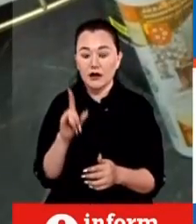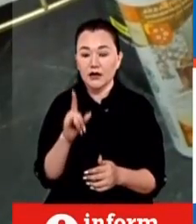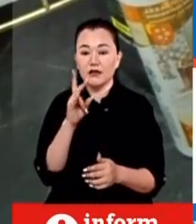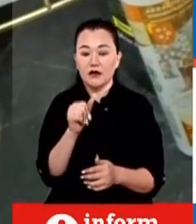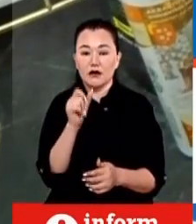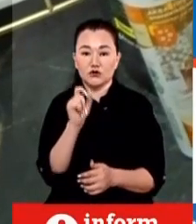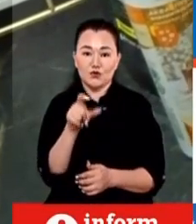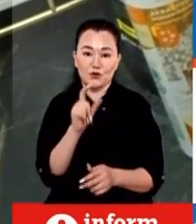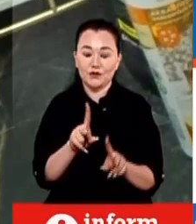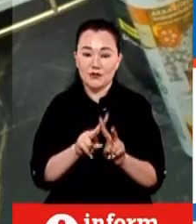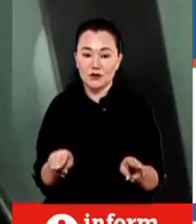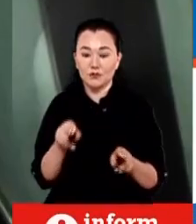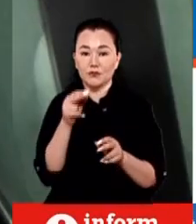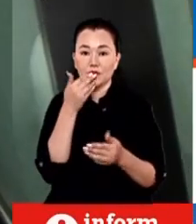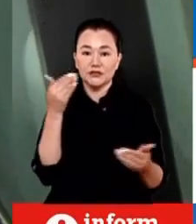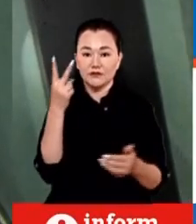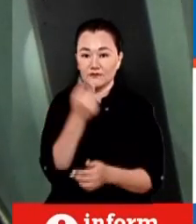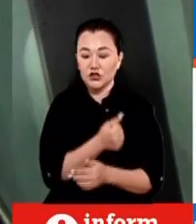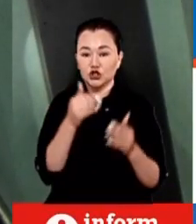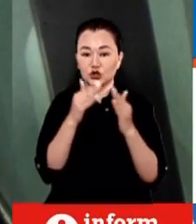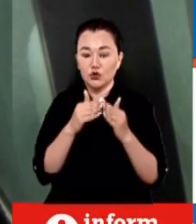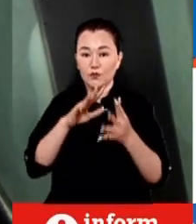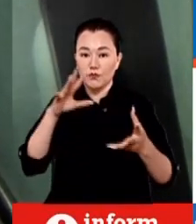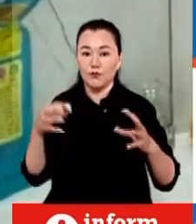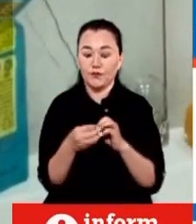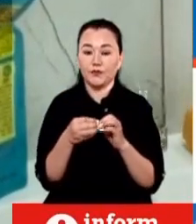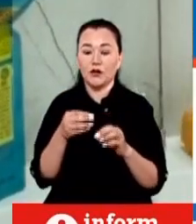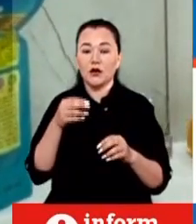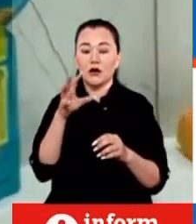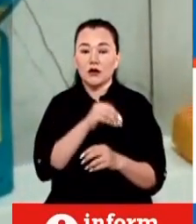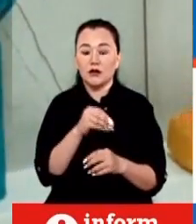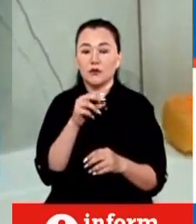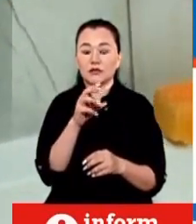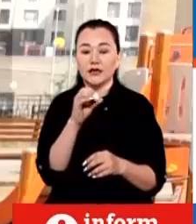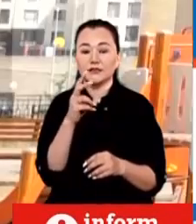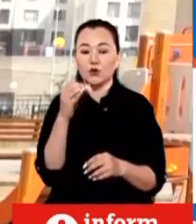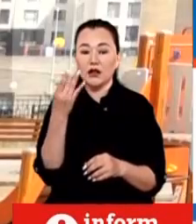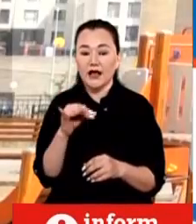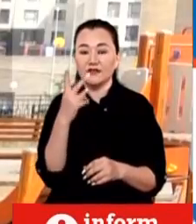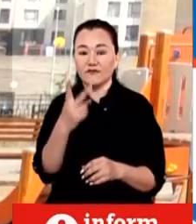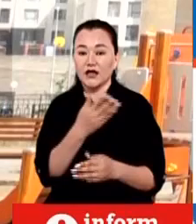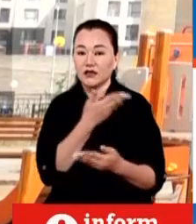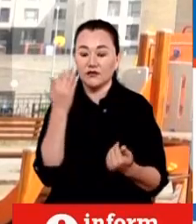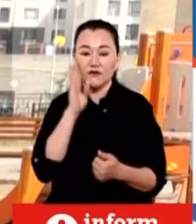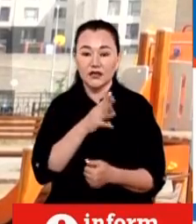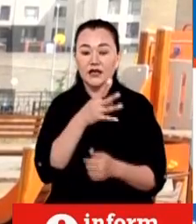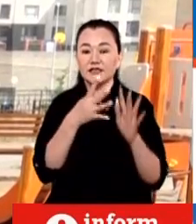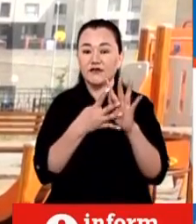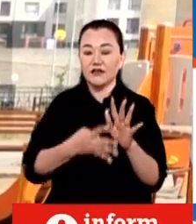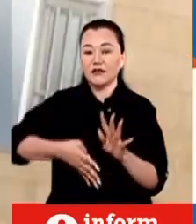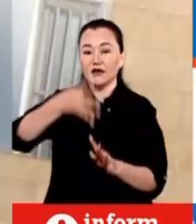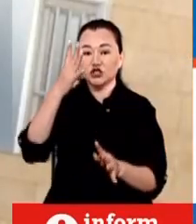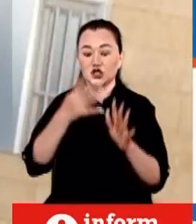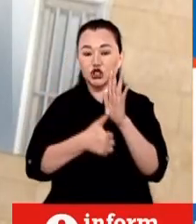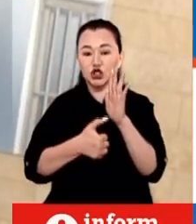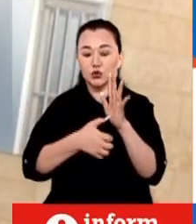вес золота. Последние 2 недели в жилом комплексе «Экспо Нью Лайф 2» нет воды. В 9-этажке проживают около 600